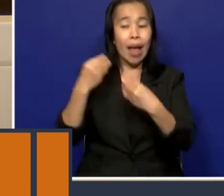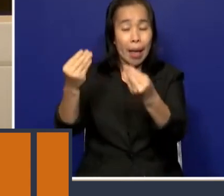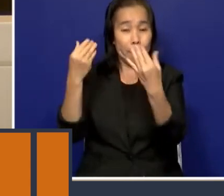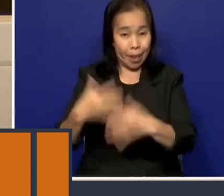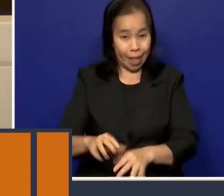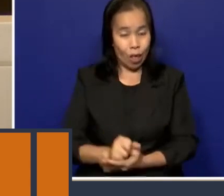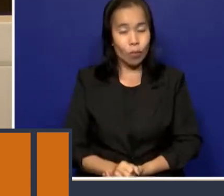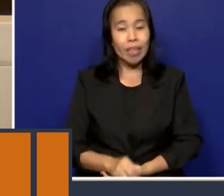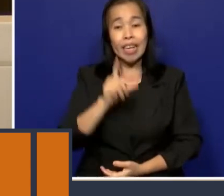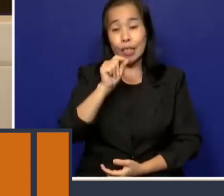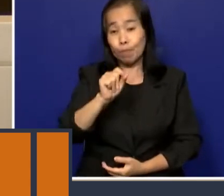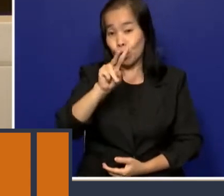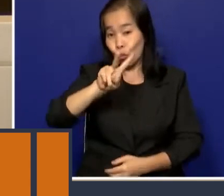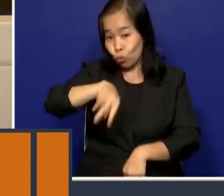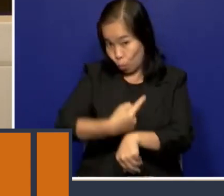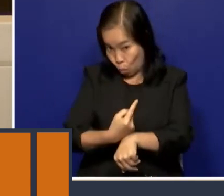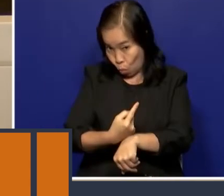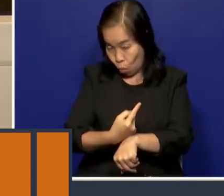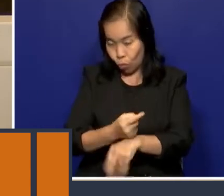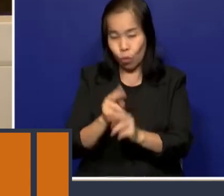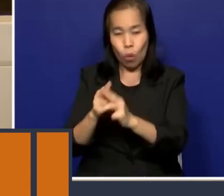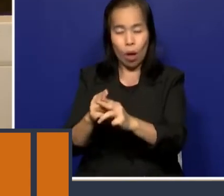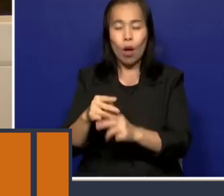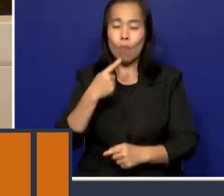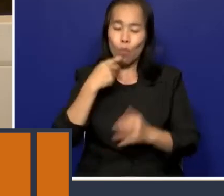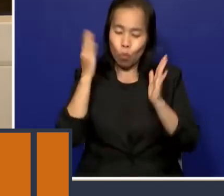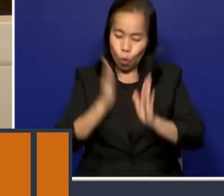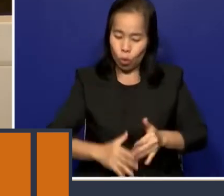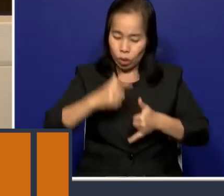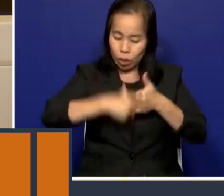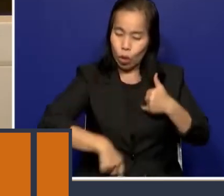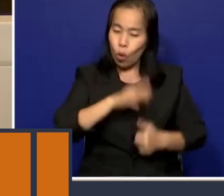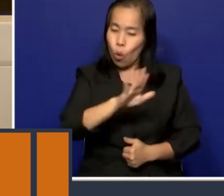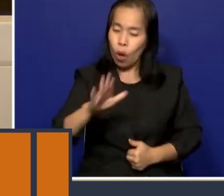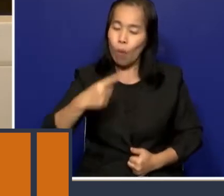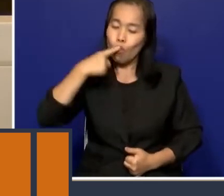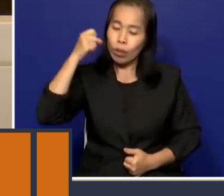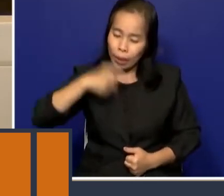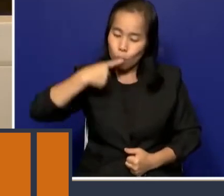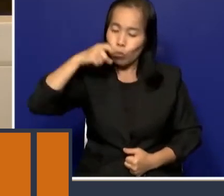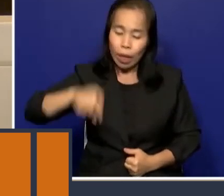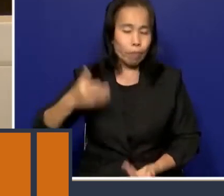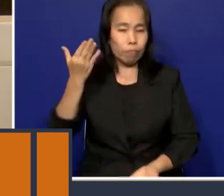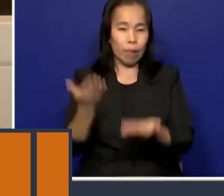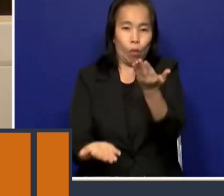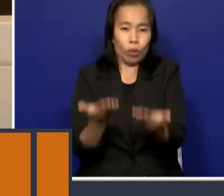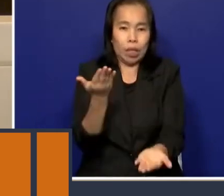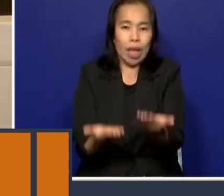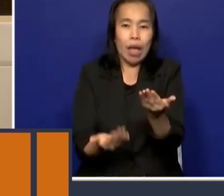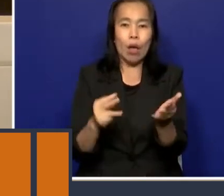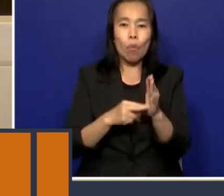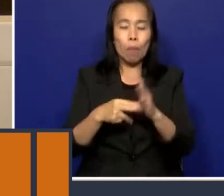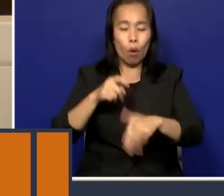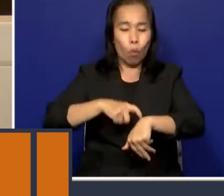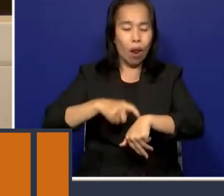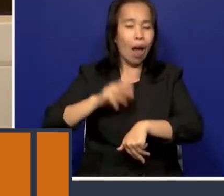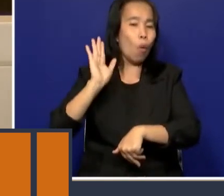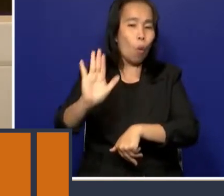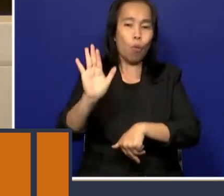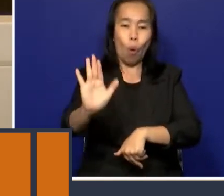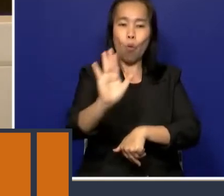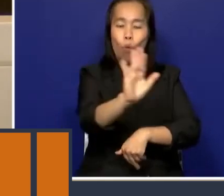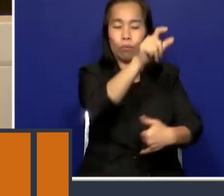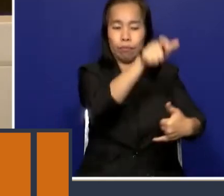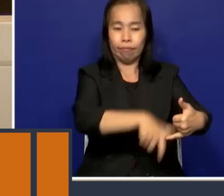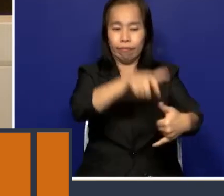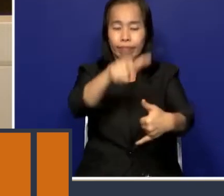ม Personalityบางท่านอาจะพูดวนเวีนส้ามส้างคอค livelihoodเพราว่าเป็เวลาที่ตองหับไปในส